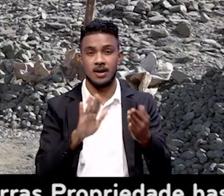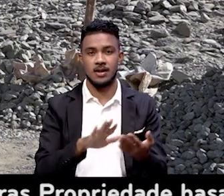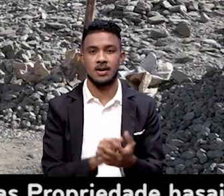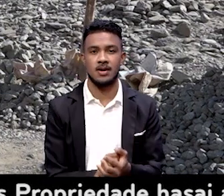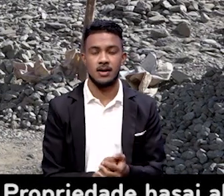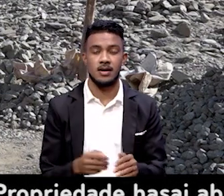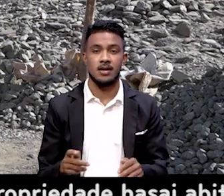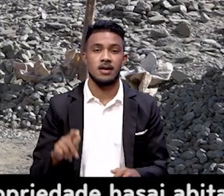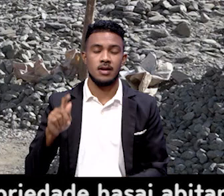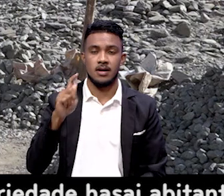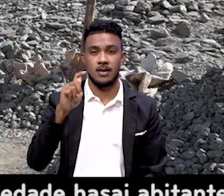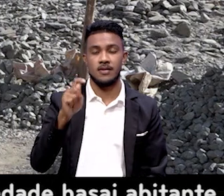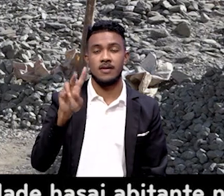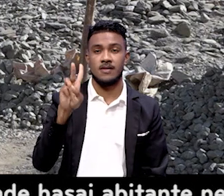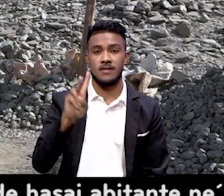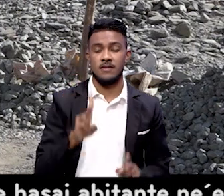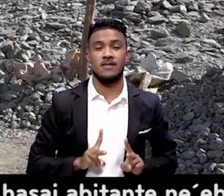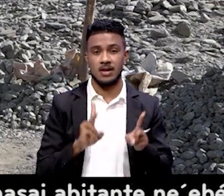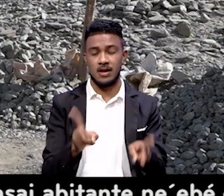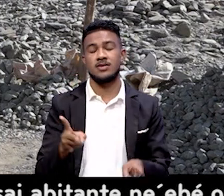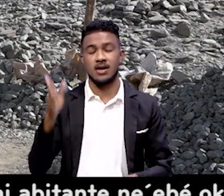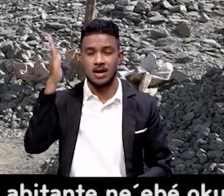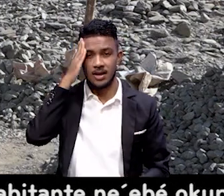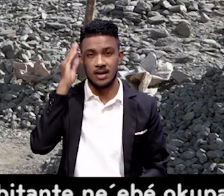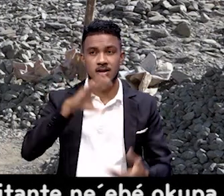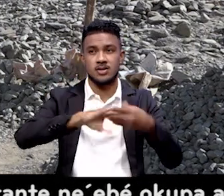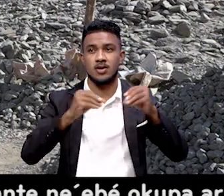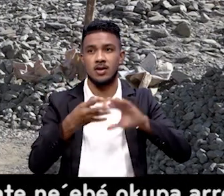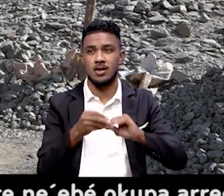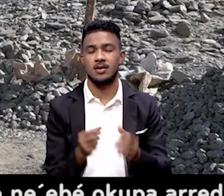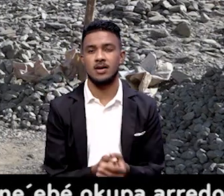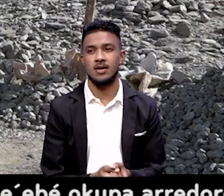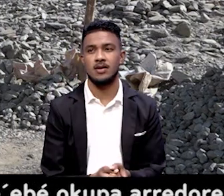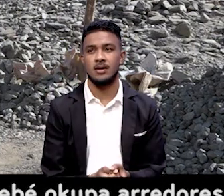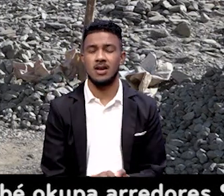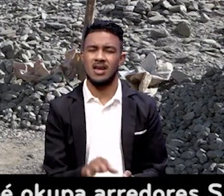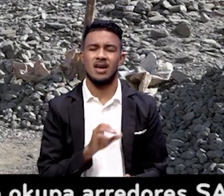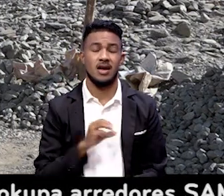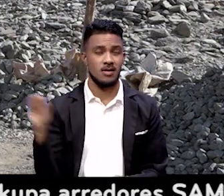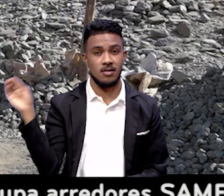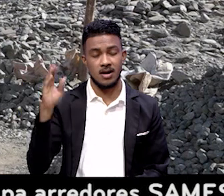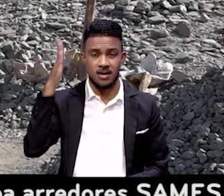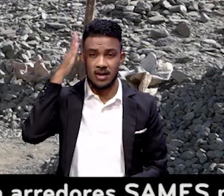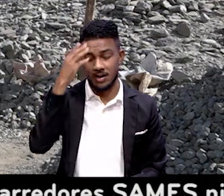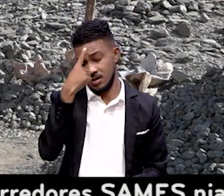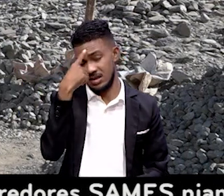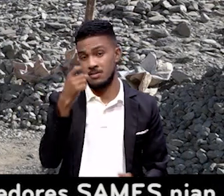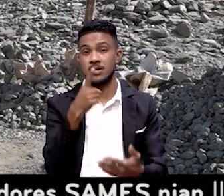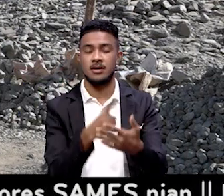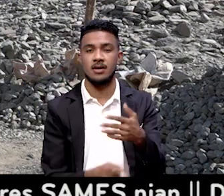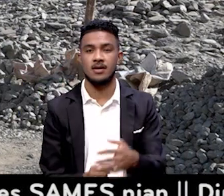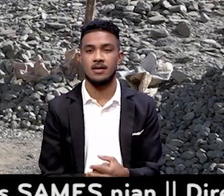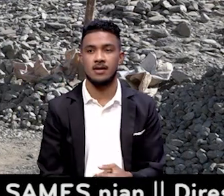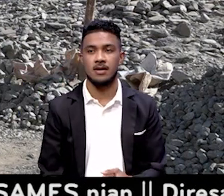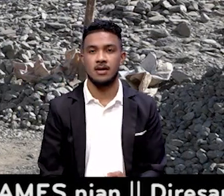tu zene hane sem veteranu sida abu hate ne istoria ruan kala Veterano sini aula hatene tambah saida. Nia